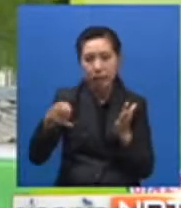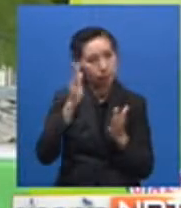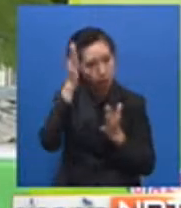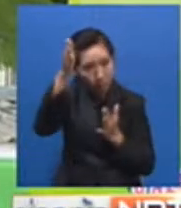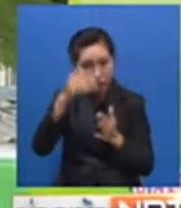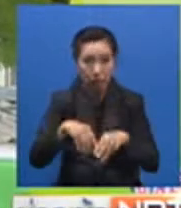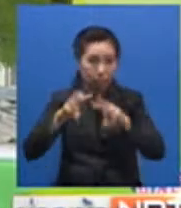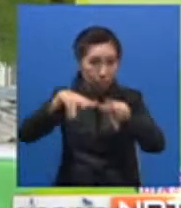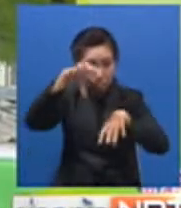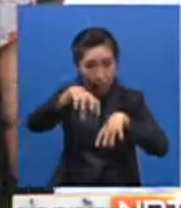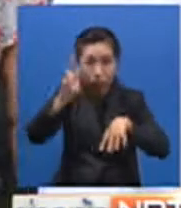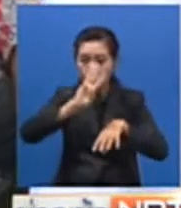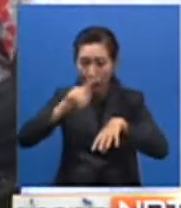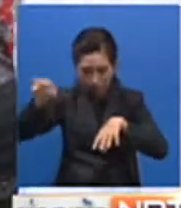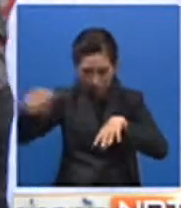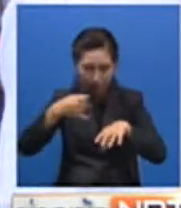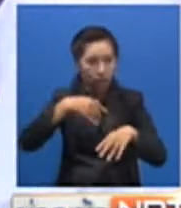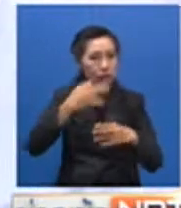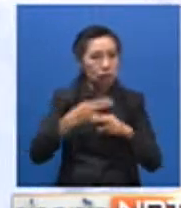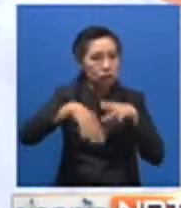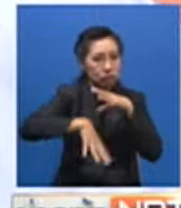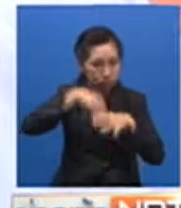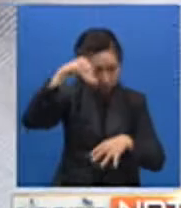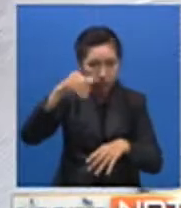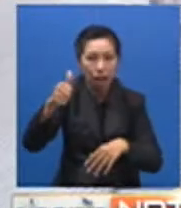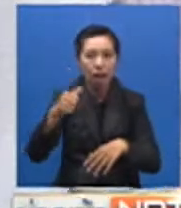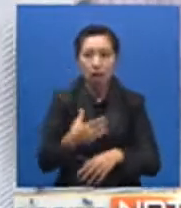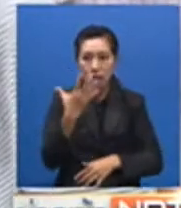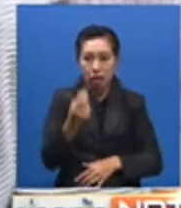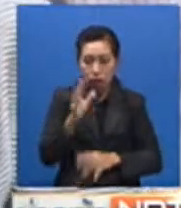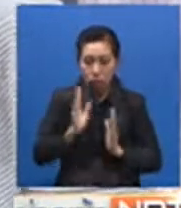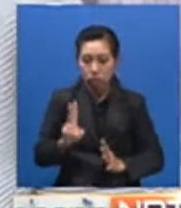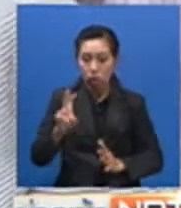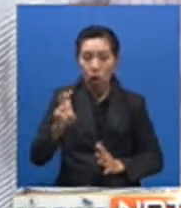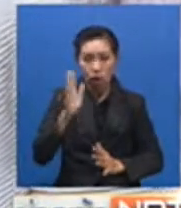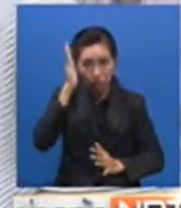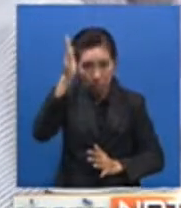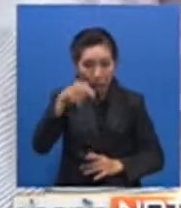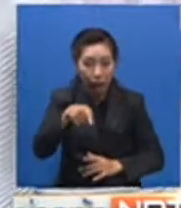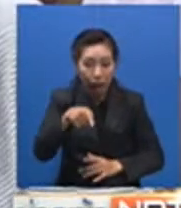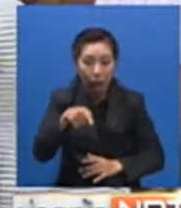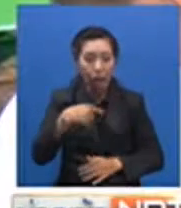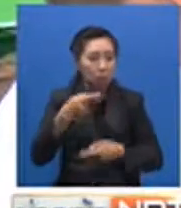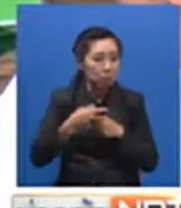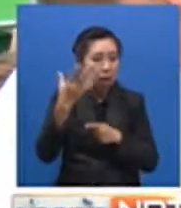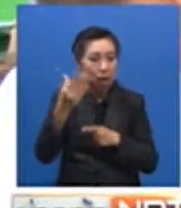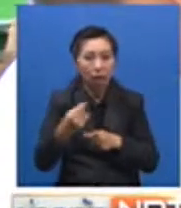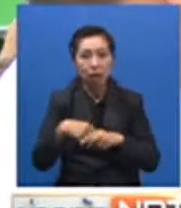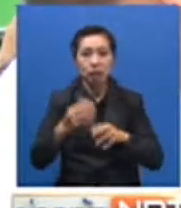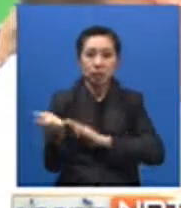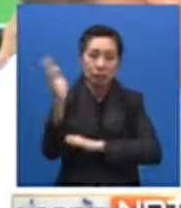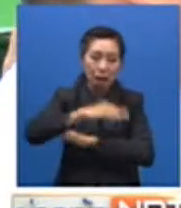ที่ว่างขณะที่ผู้ค้าส่วนที่เหลืออีกประมาณ200กว่ารายจะให้ย้ายมาขายในช่วงกลางคืนแทนตั้งแต่เวล